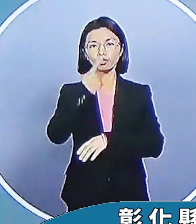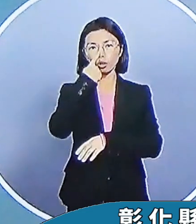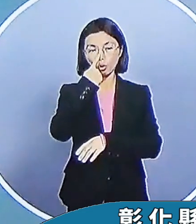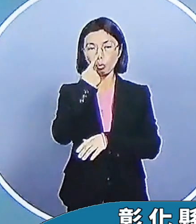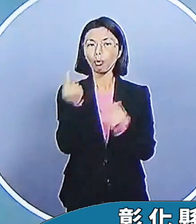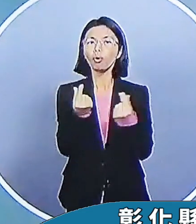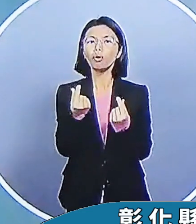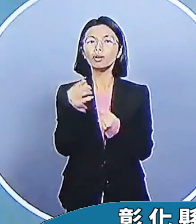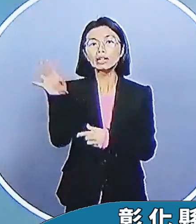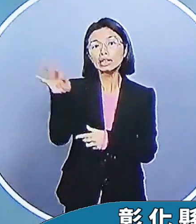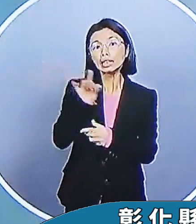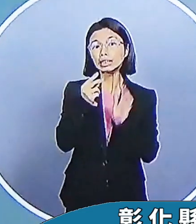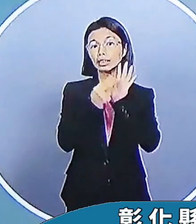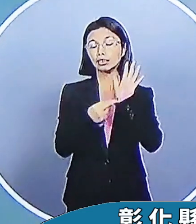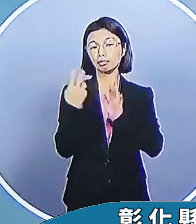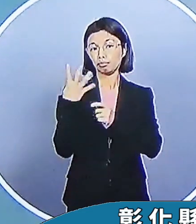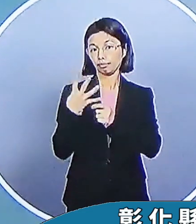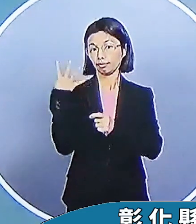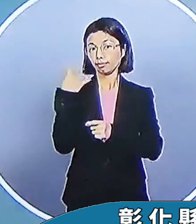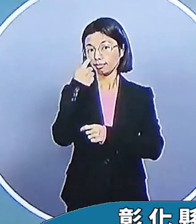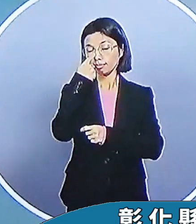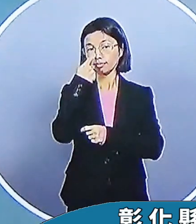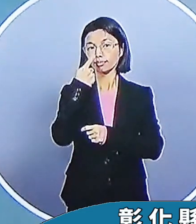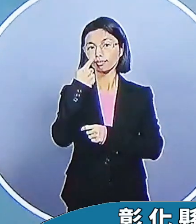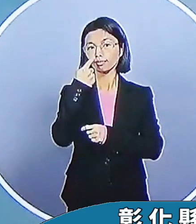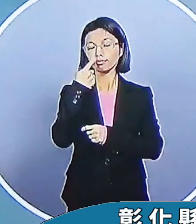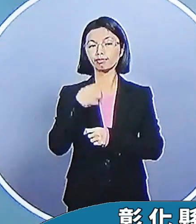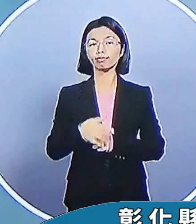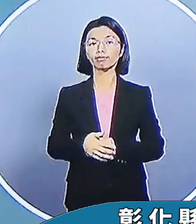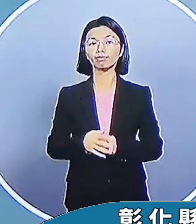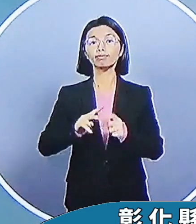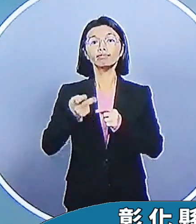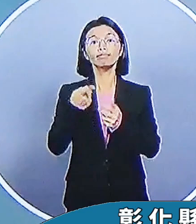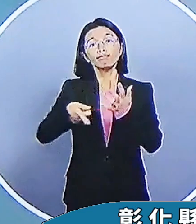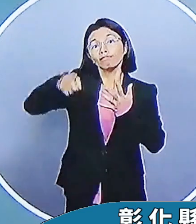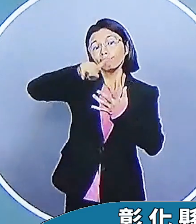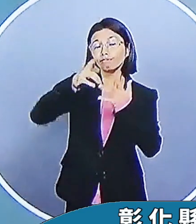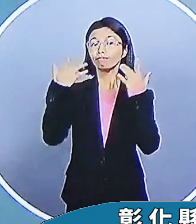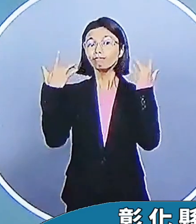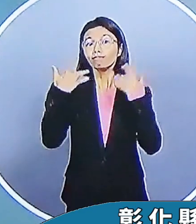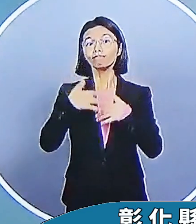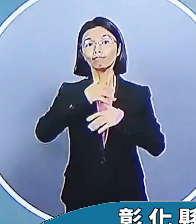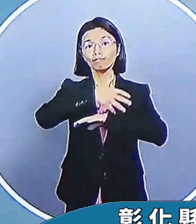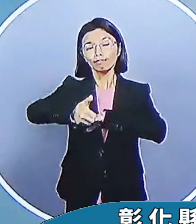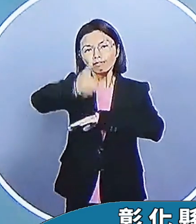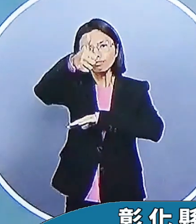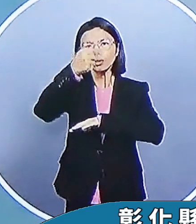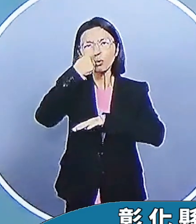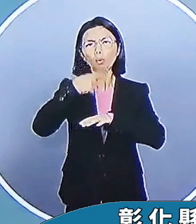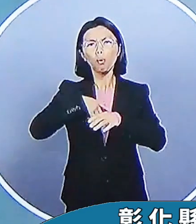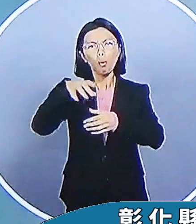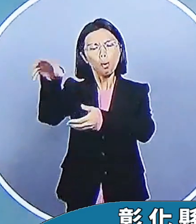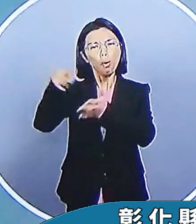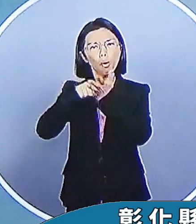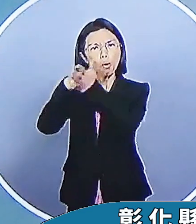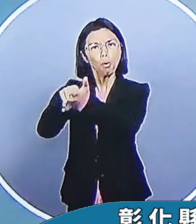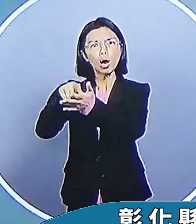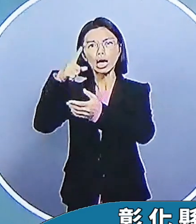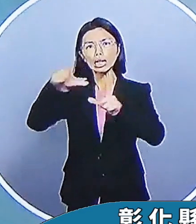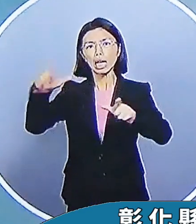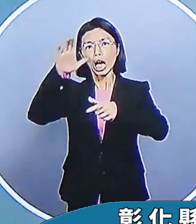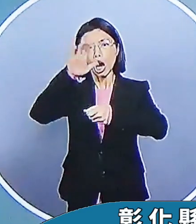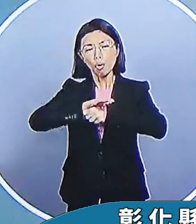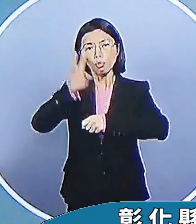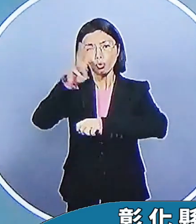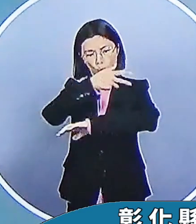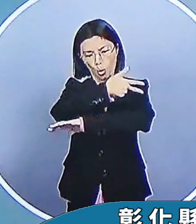个，就是秀峰四年前，我和咱的前馆长争取一个彰化市的大埔排水整水沟。